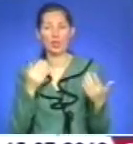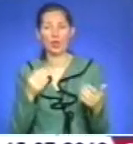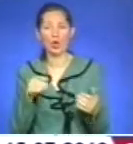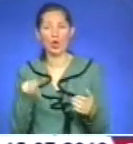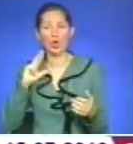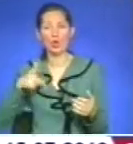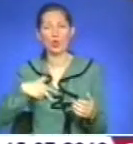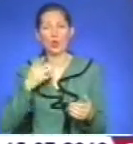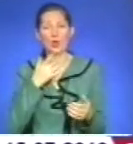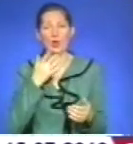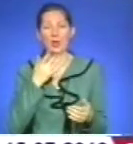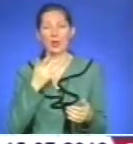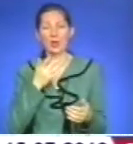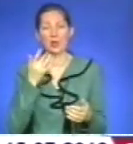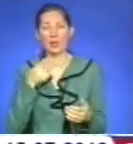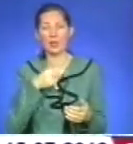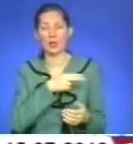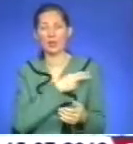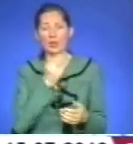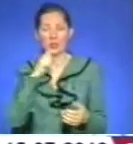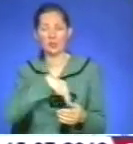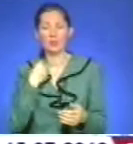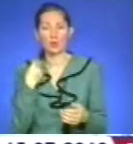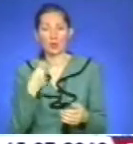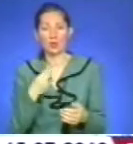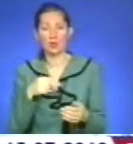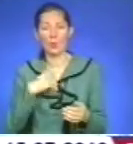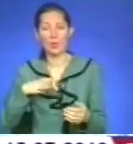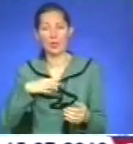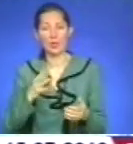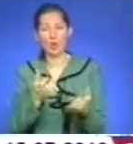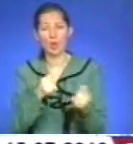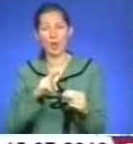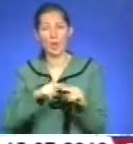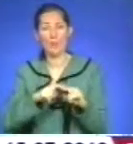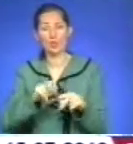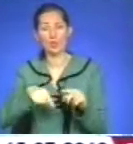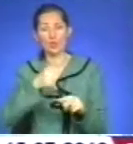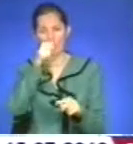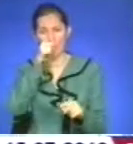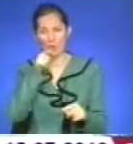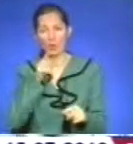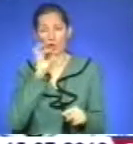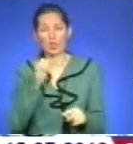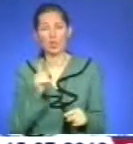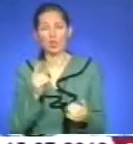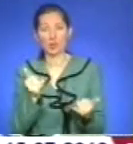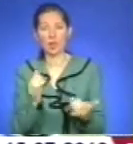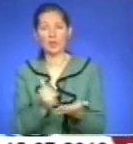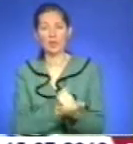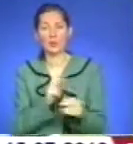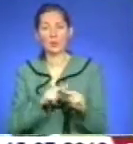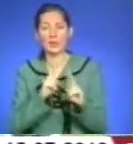Іспанію. Сподівається, що отримає паспорт через місяць. Але тут сказали, що якась трошки затримка з паспортами, не знаю, як там,